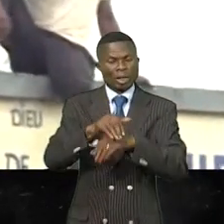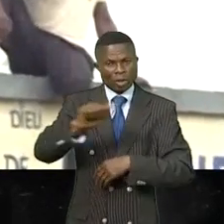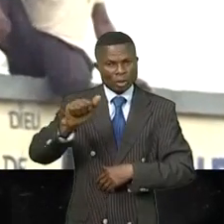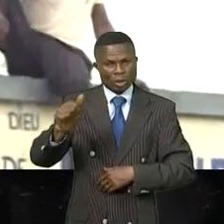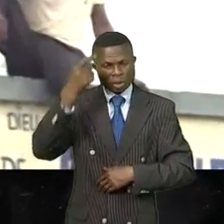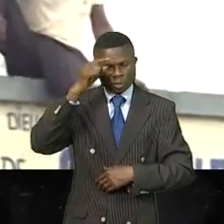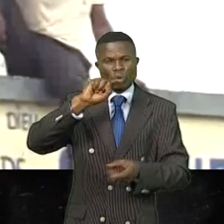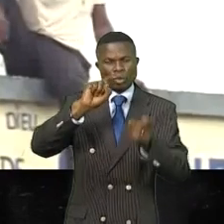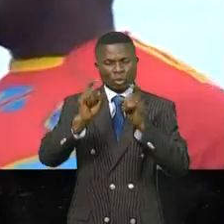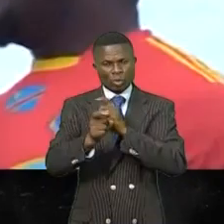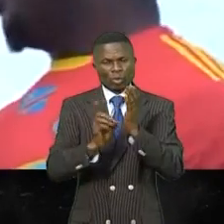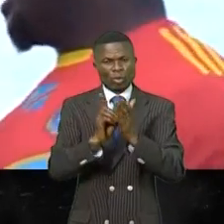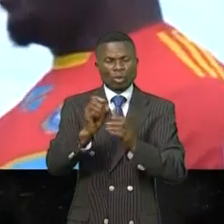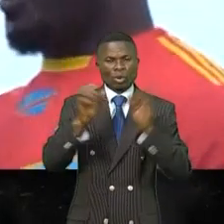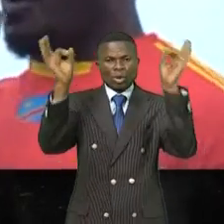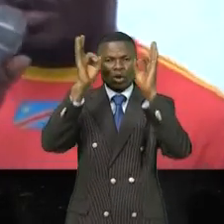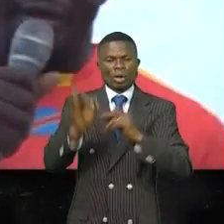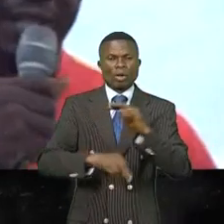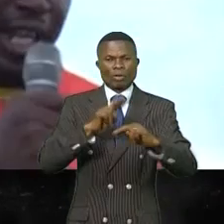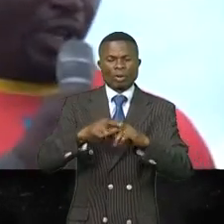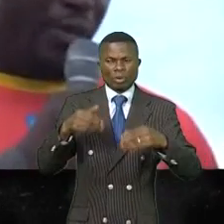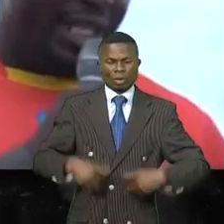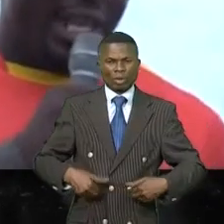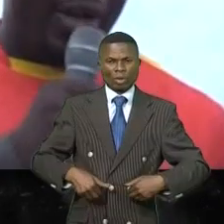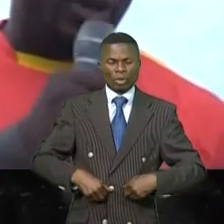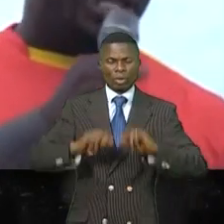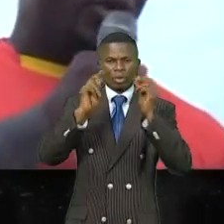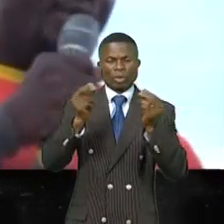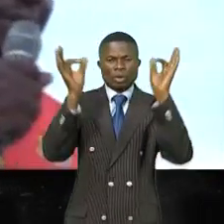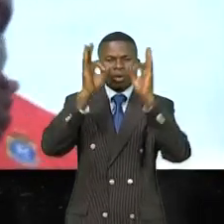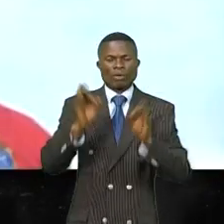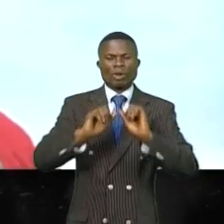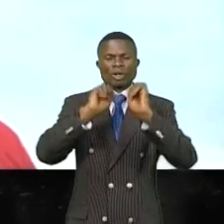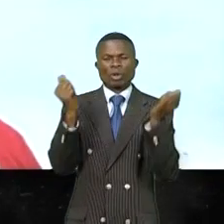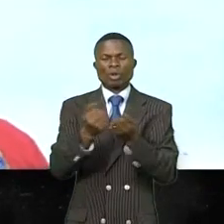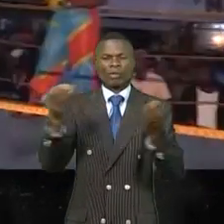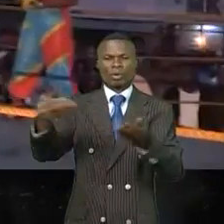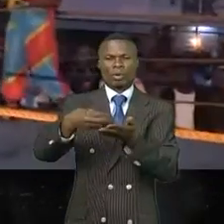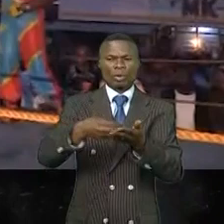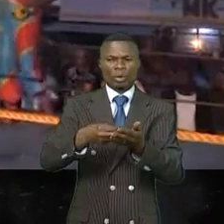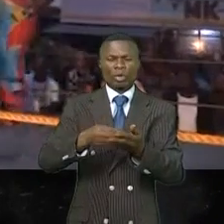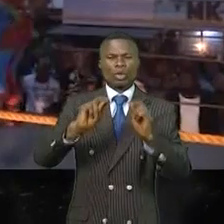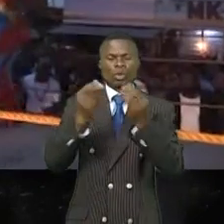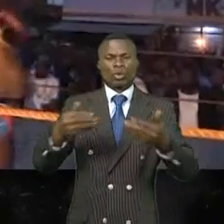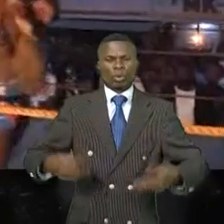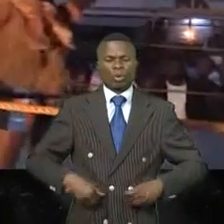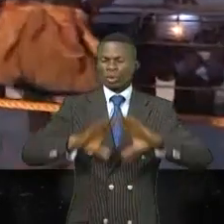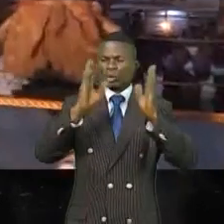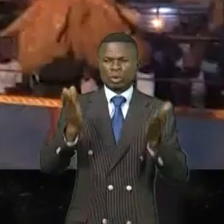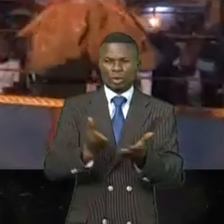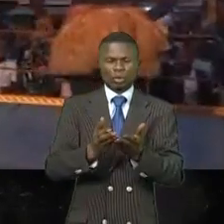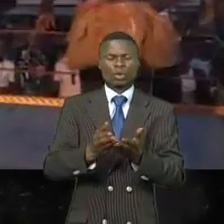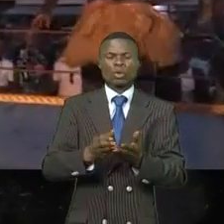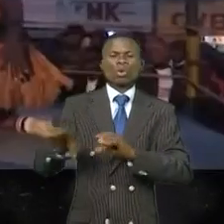la redynamisation du Forum national de la jeunesse, cadre fédérateur des associations et mouvements de jeunes de toutes